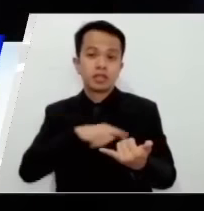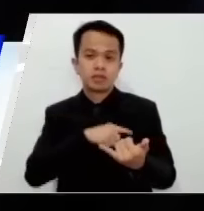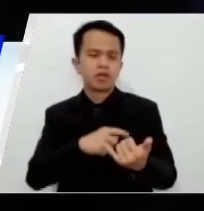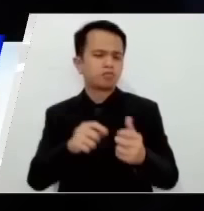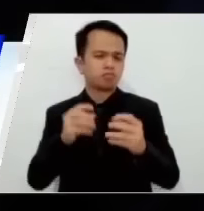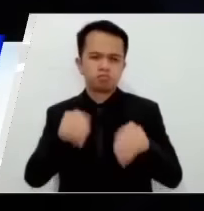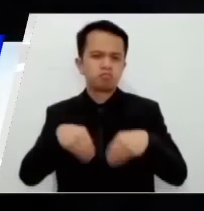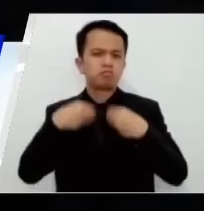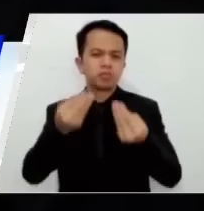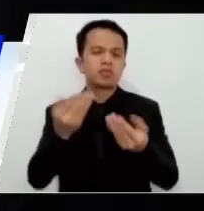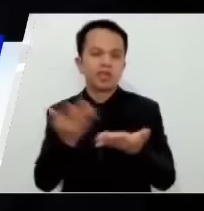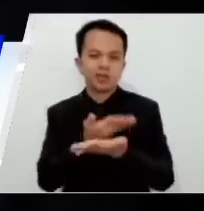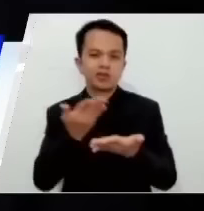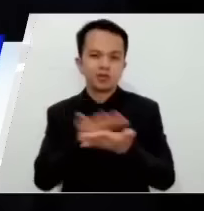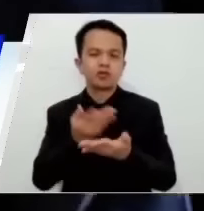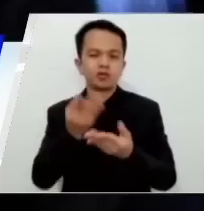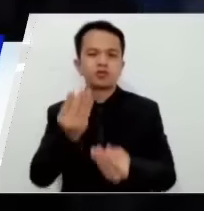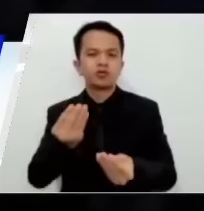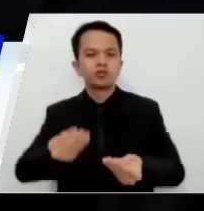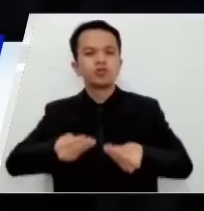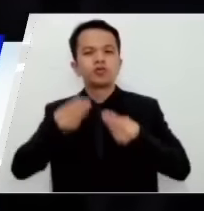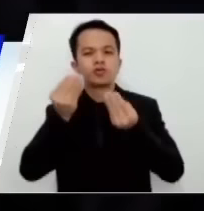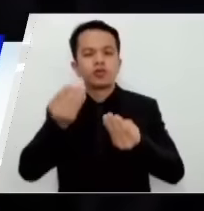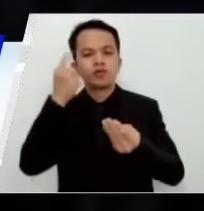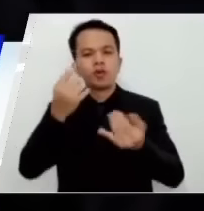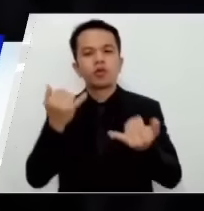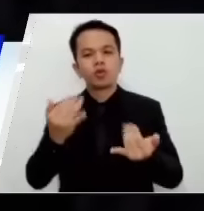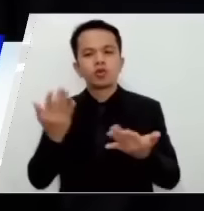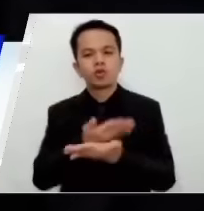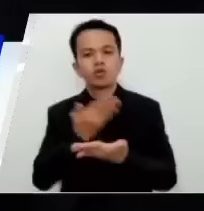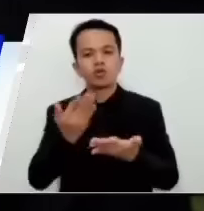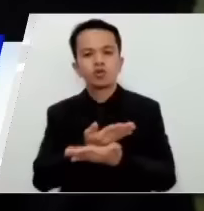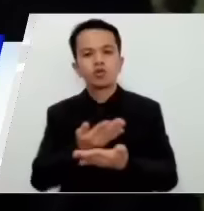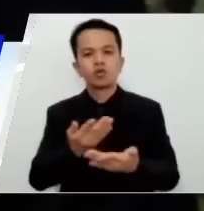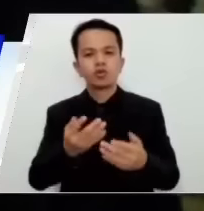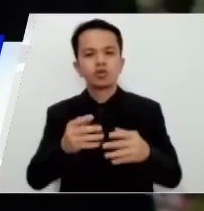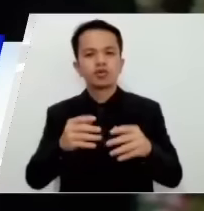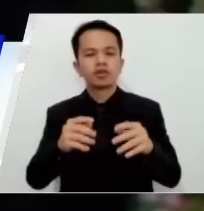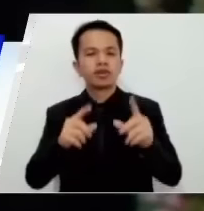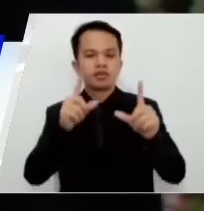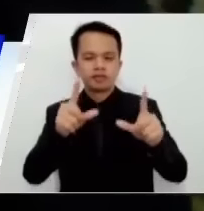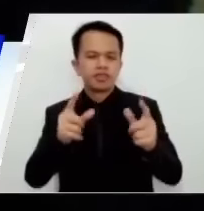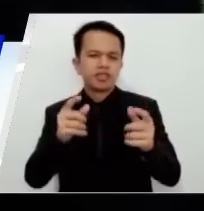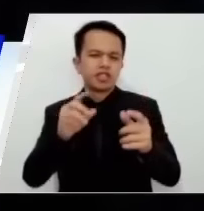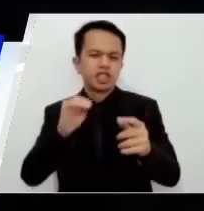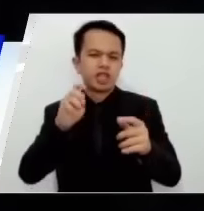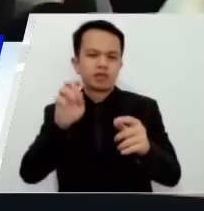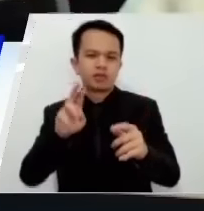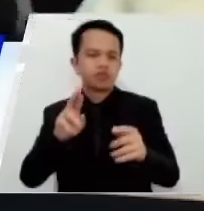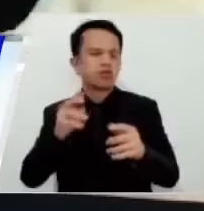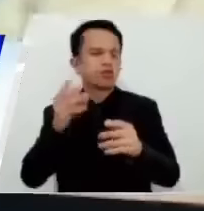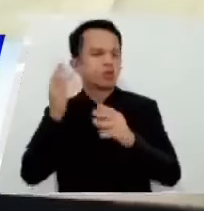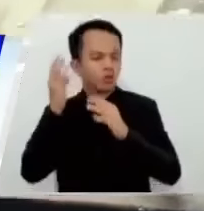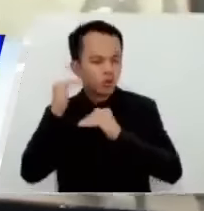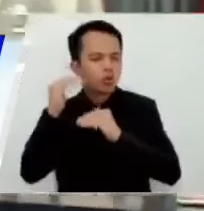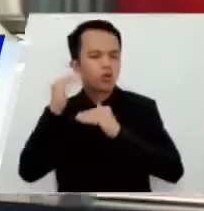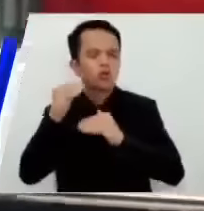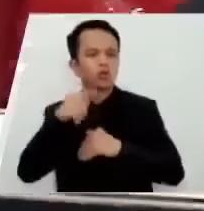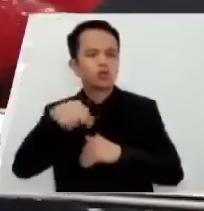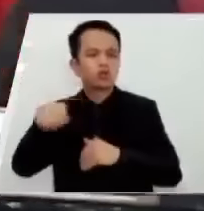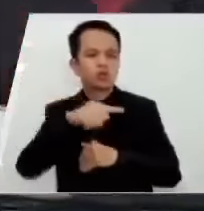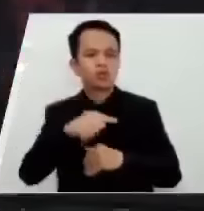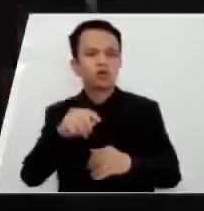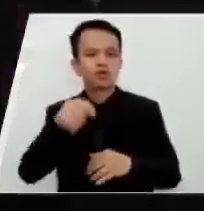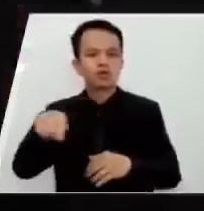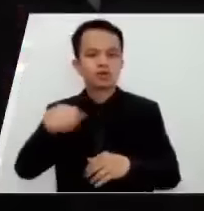to the table in this New chapter of ours all the time maaasahan ng madlang kapuso yan para sa GMA